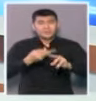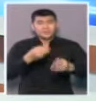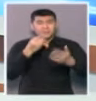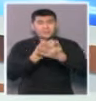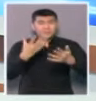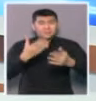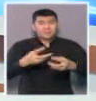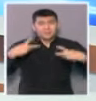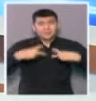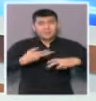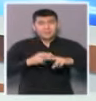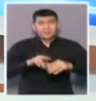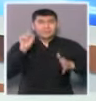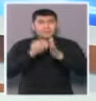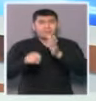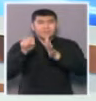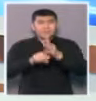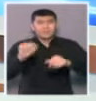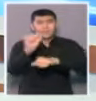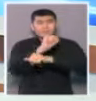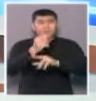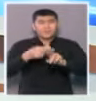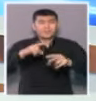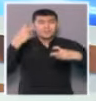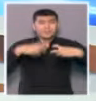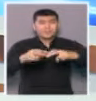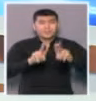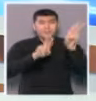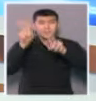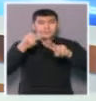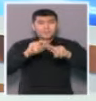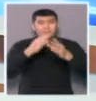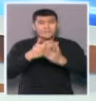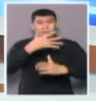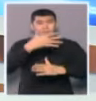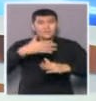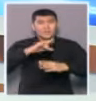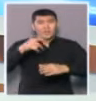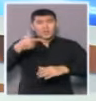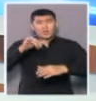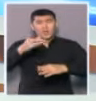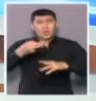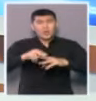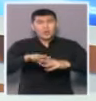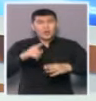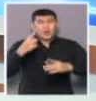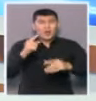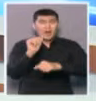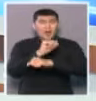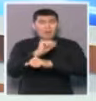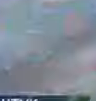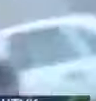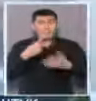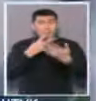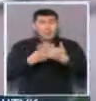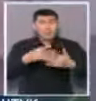департамента полиция машины нарушителей находились во дворе одной из многоэтажек в микрорайоне геолог в одном из авто maybe a или было